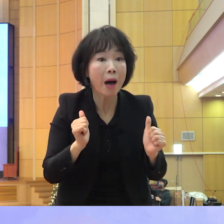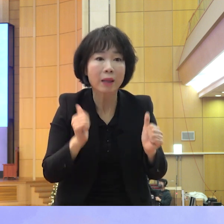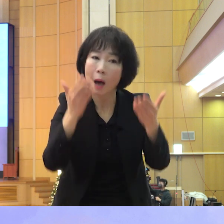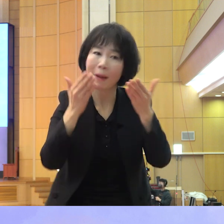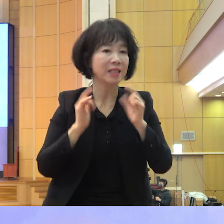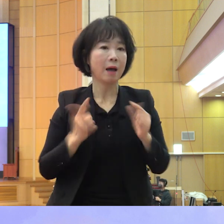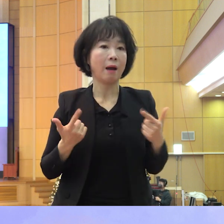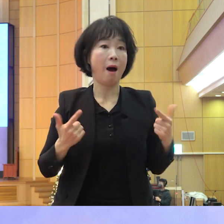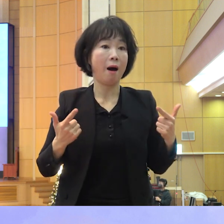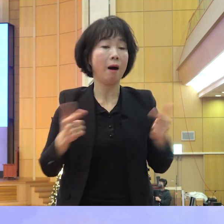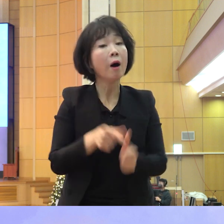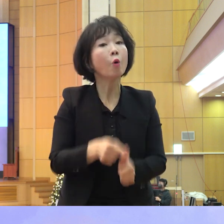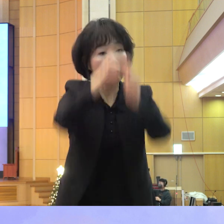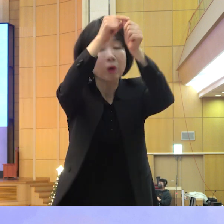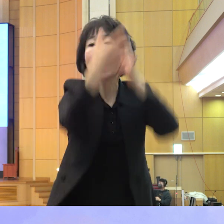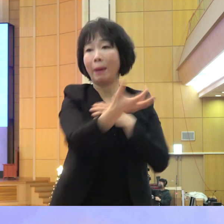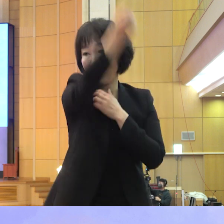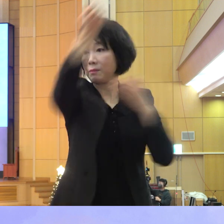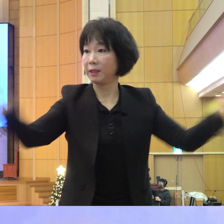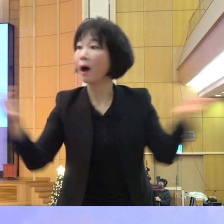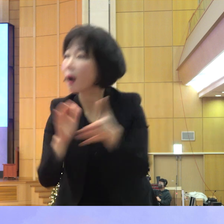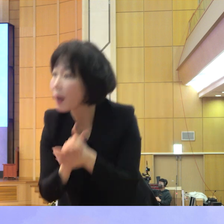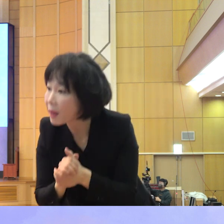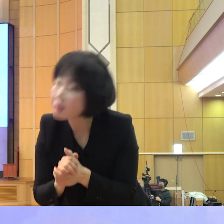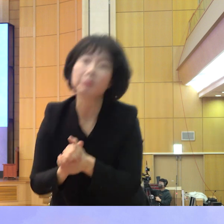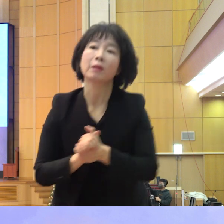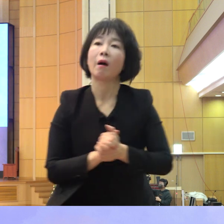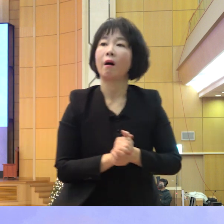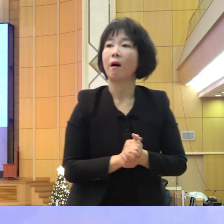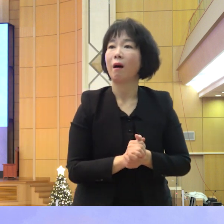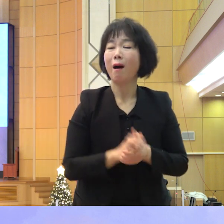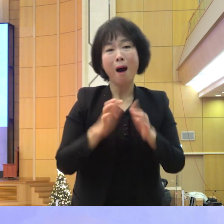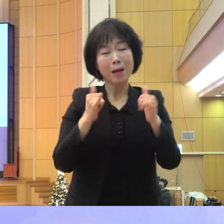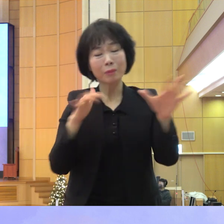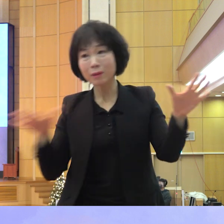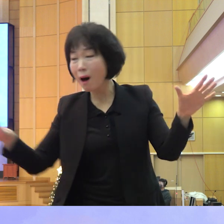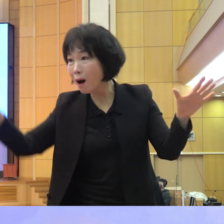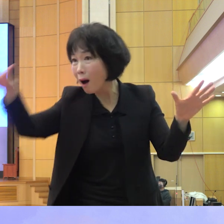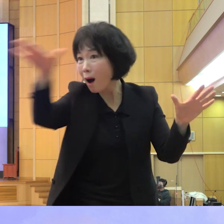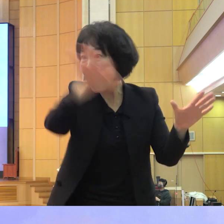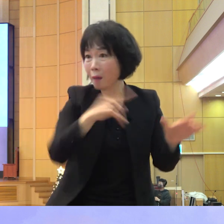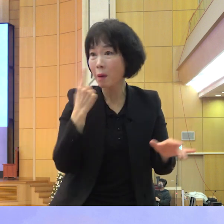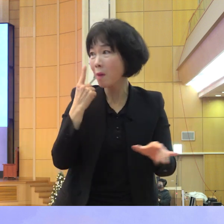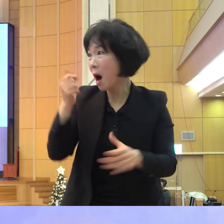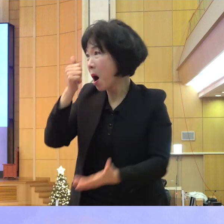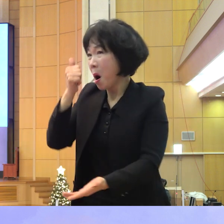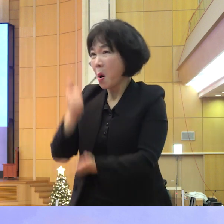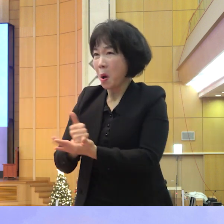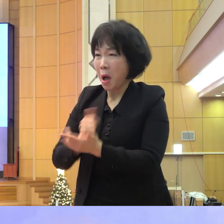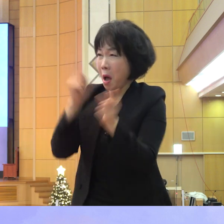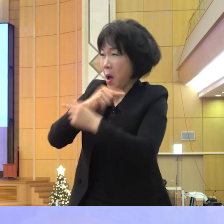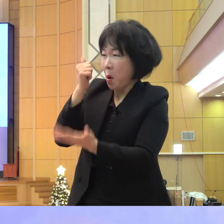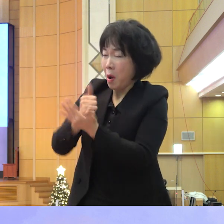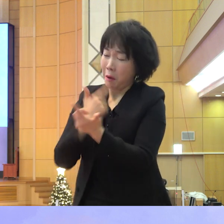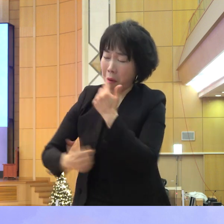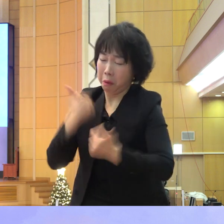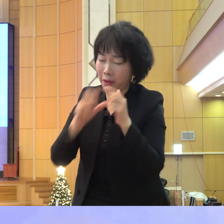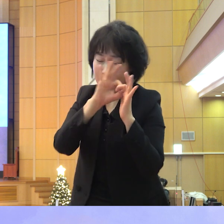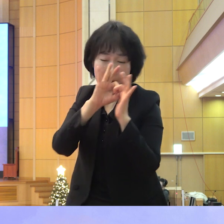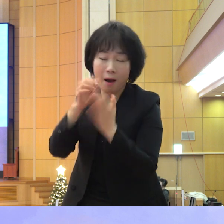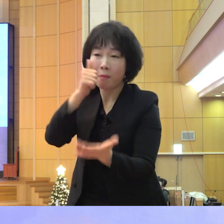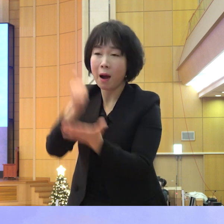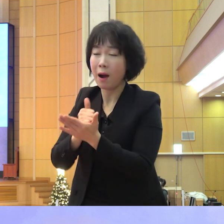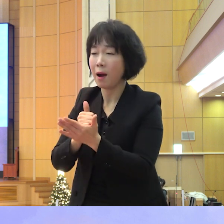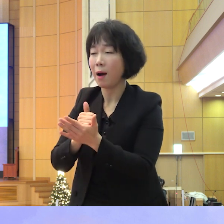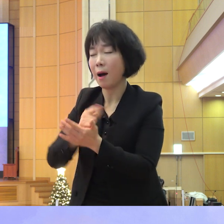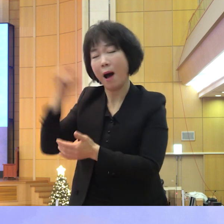심판에서 구원받았다. 모든 사람들은 다 죄를 저질렀고 마음이 악하기 때문에